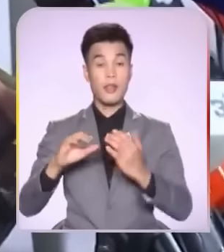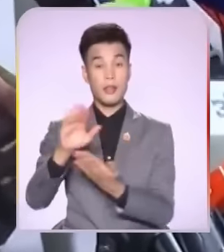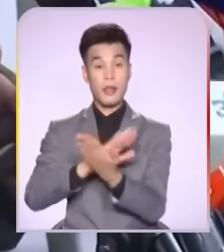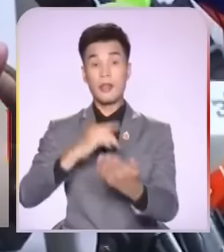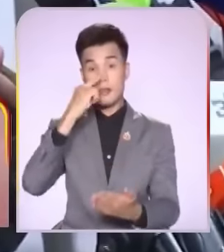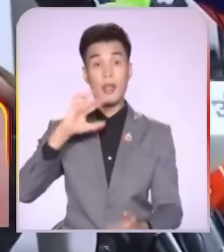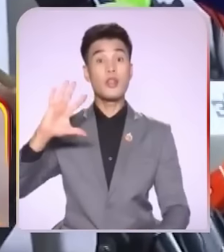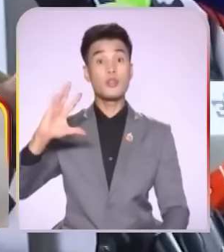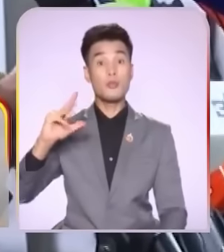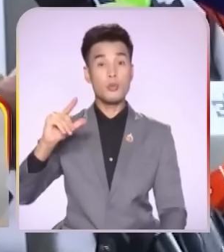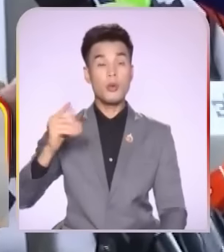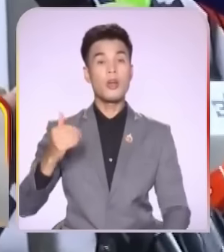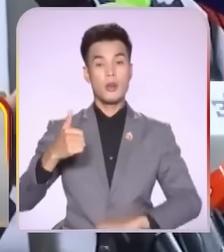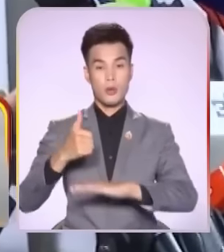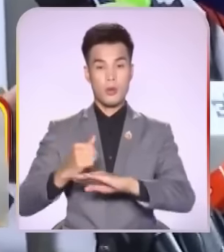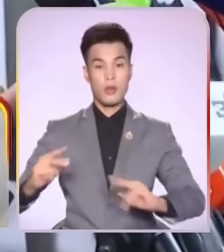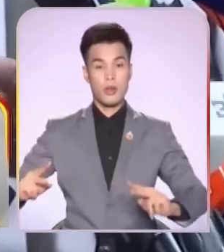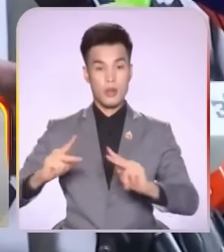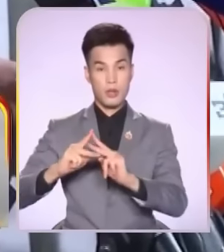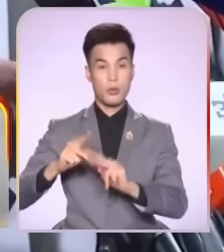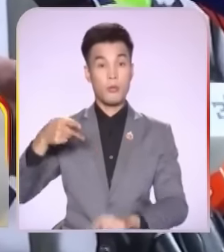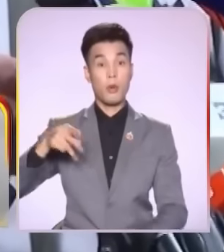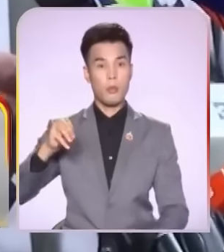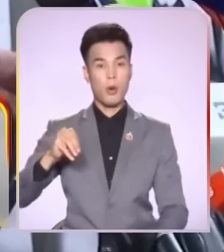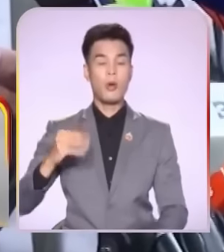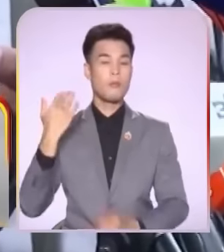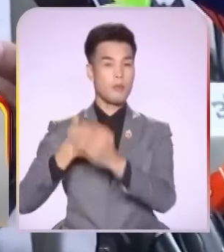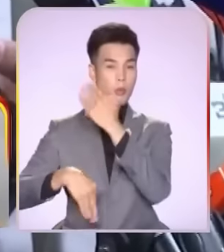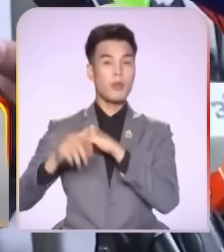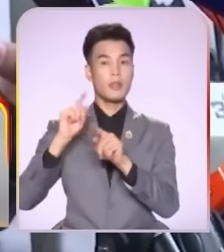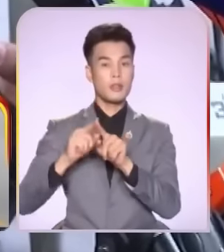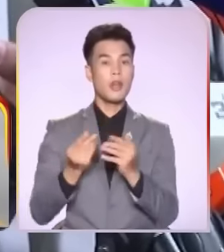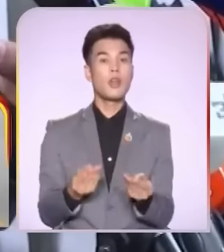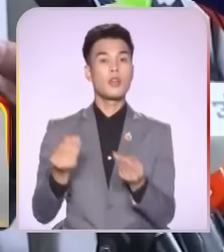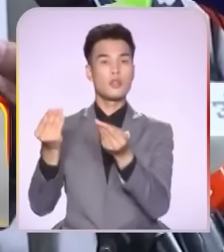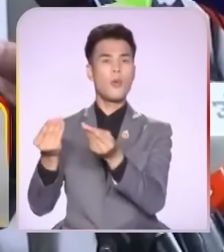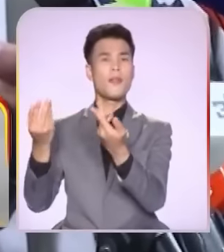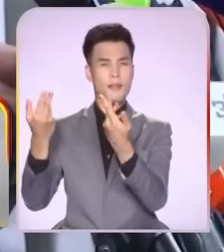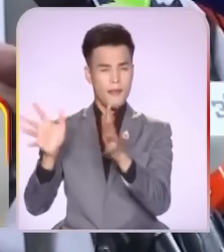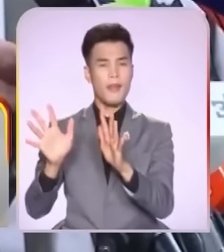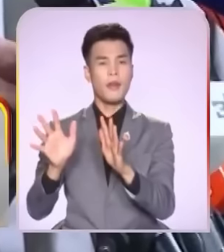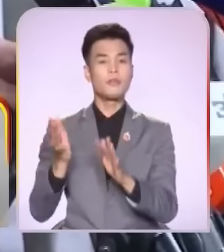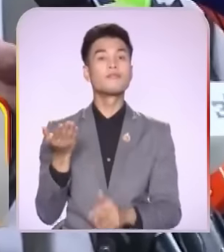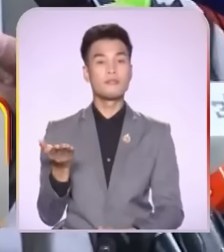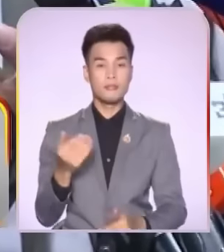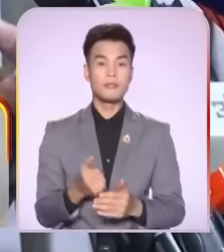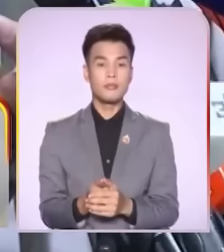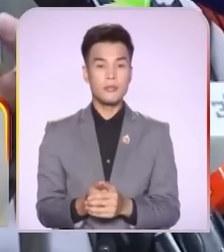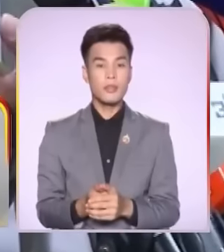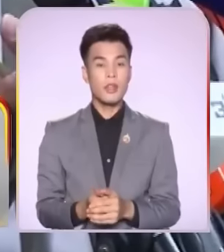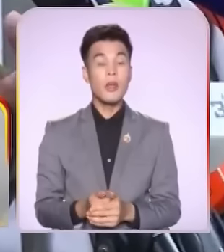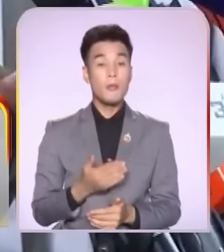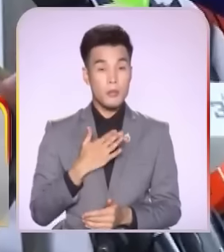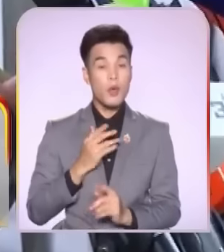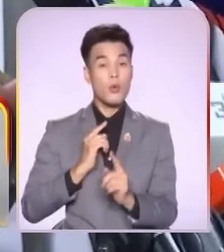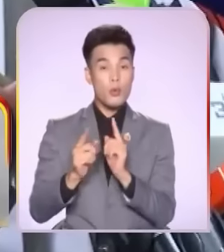วงการพัฒนาสังคมและความมั่นคงของมนุษย์ก็บอกว่าส่งประวัติให้กับนายแพทย์พรหมินทร์เลิศสุริเดชเรียบร้อยแล้วค่ะหลังจากที่มี